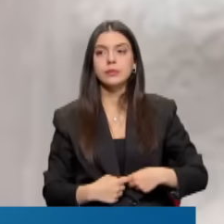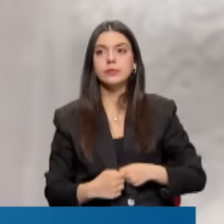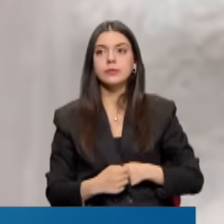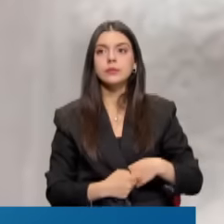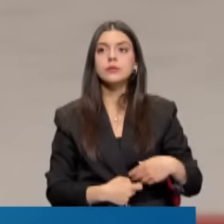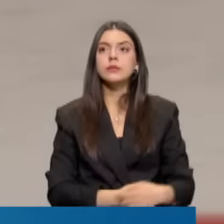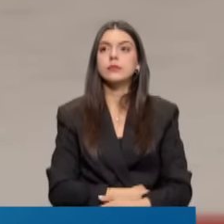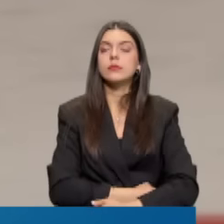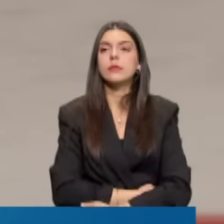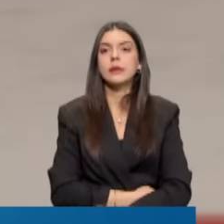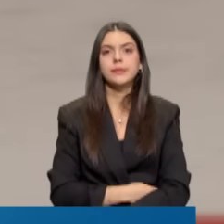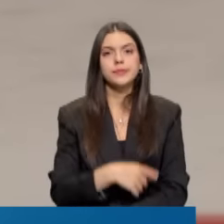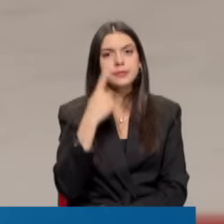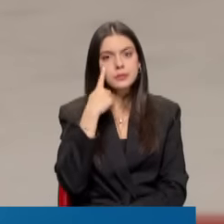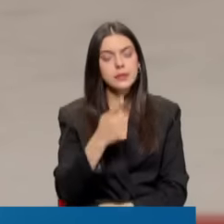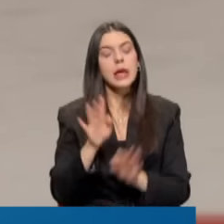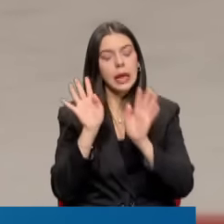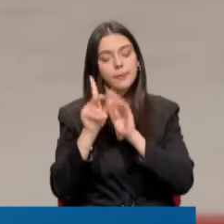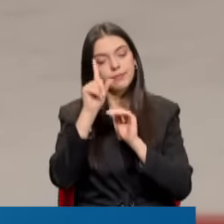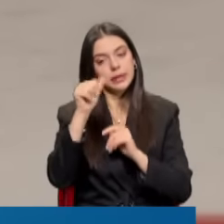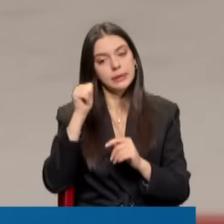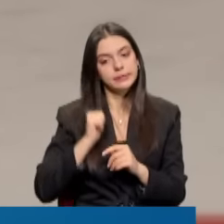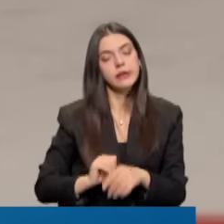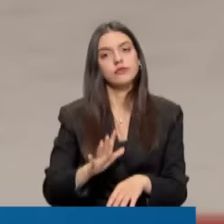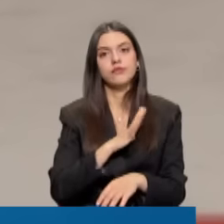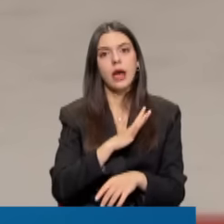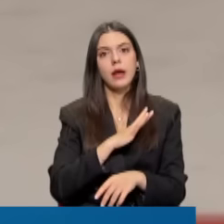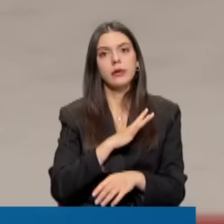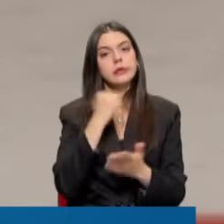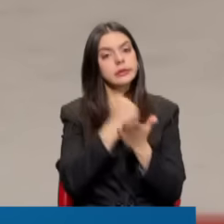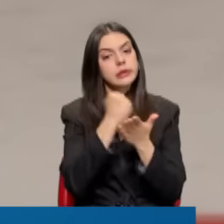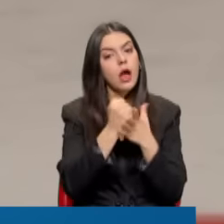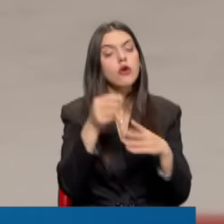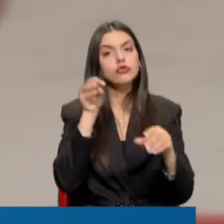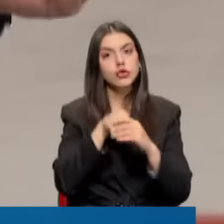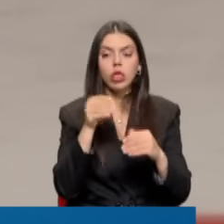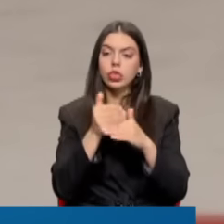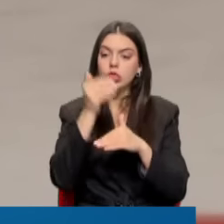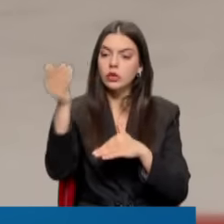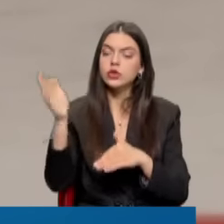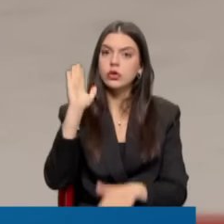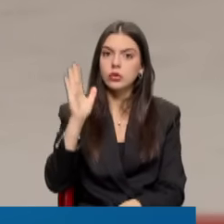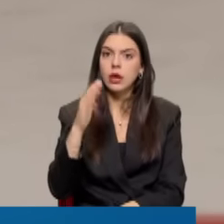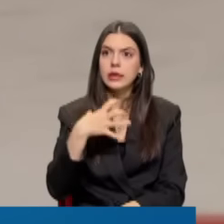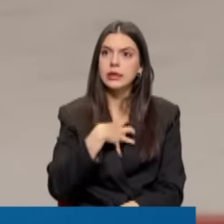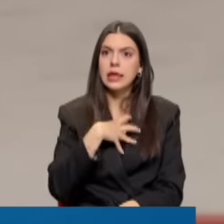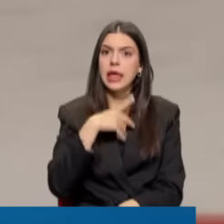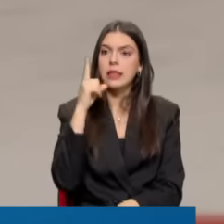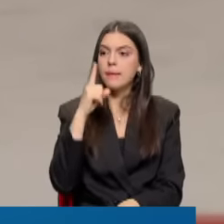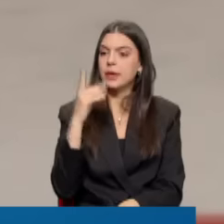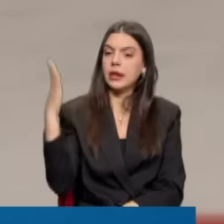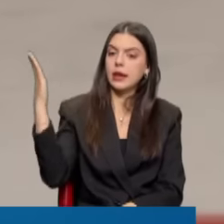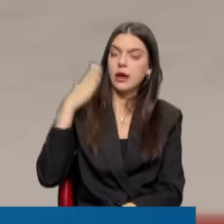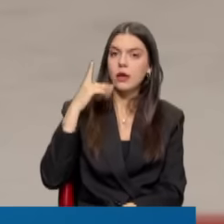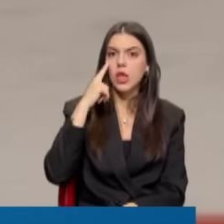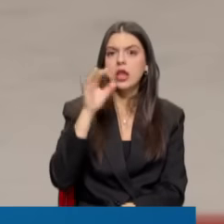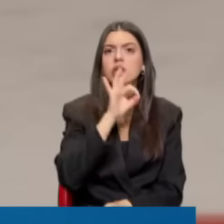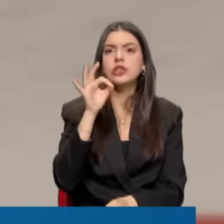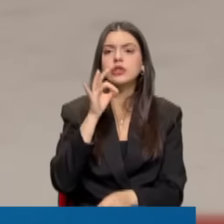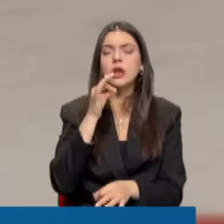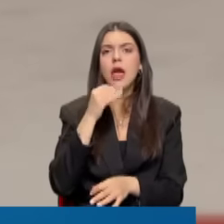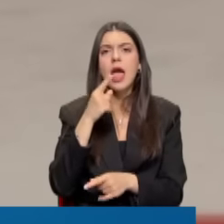taşıdı bakın bir başsavcı var nikahından Sonra saraya çıkıyor kendisine bir saldırı geldiği zaman hiç hesap vermiyor